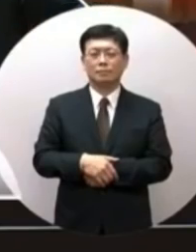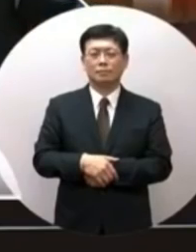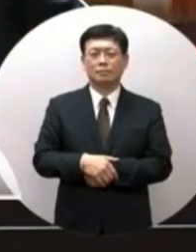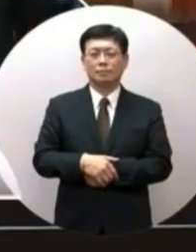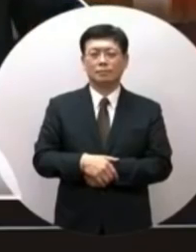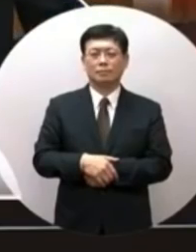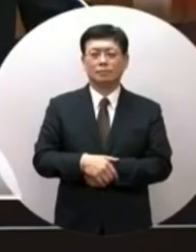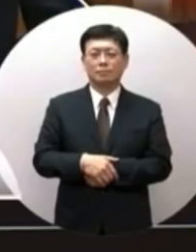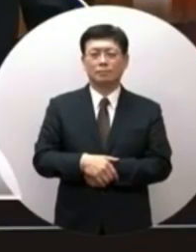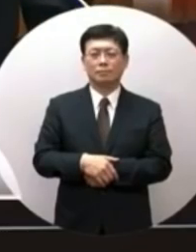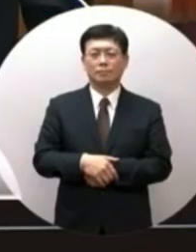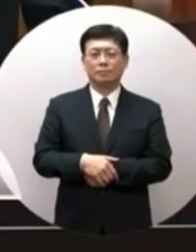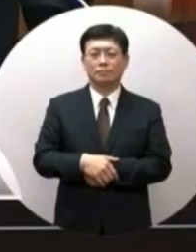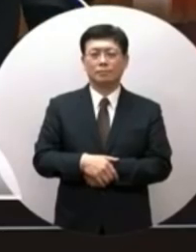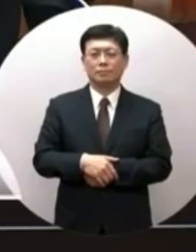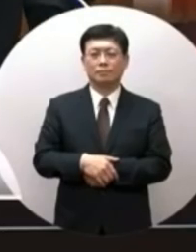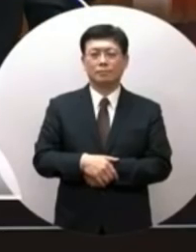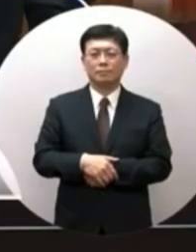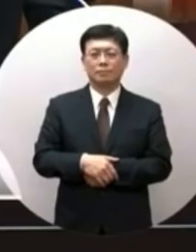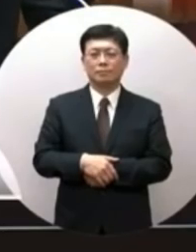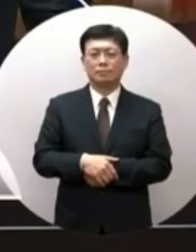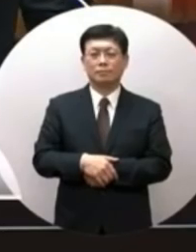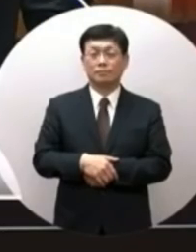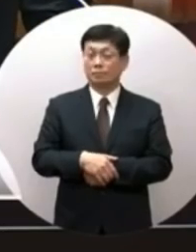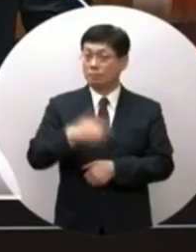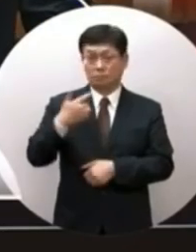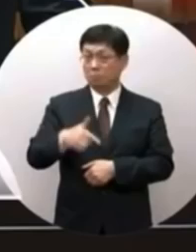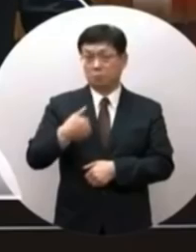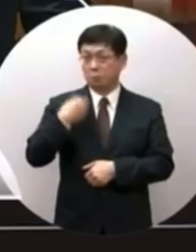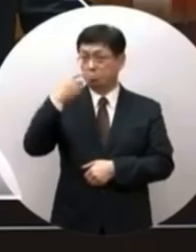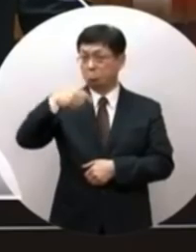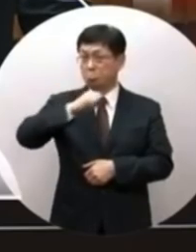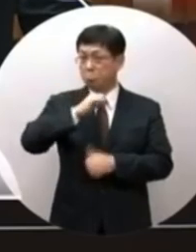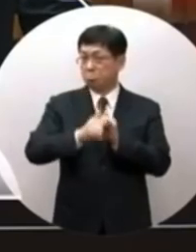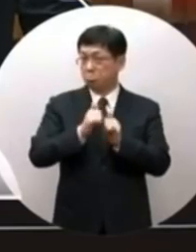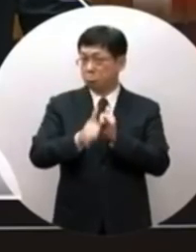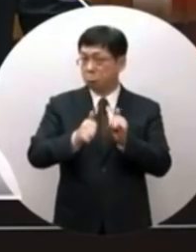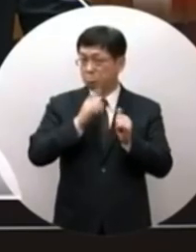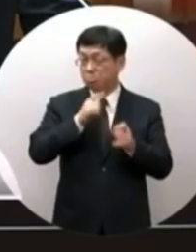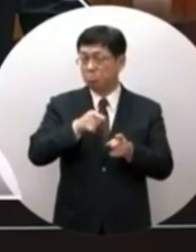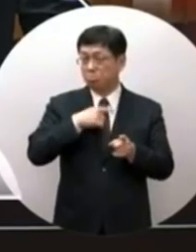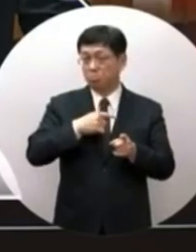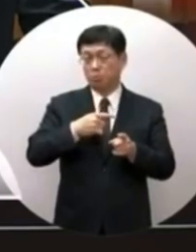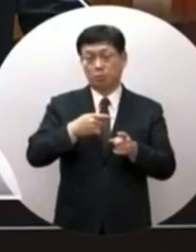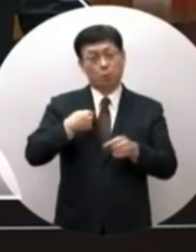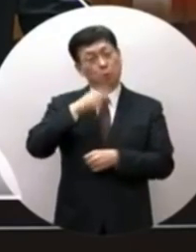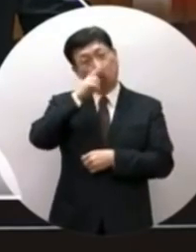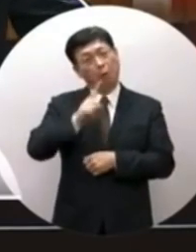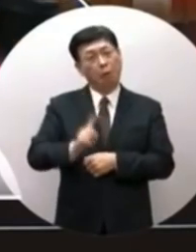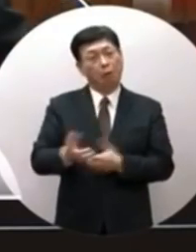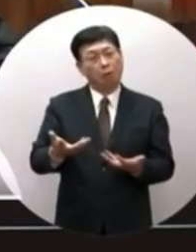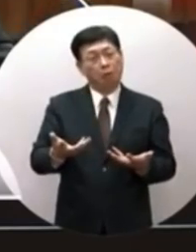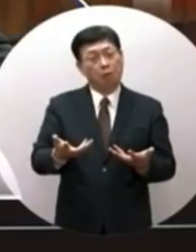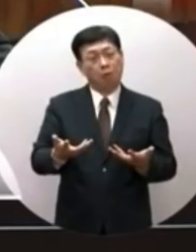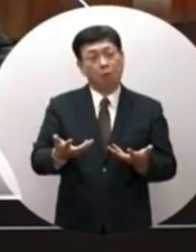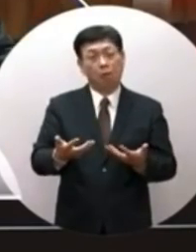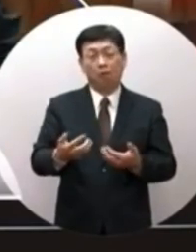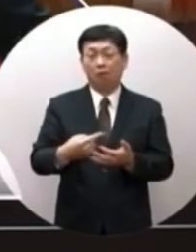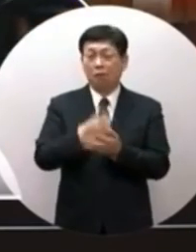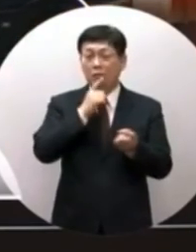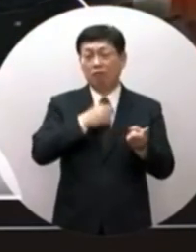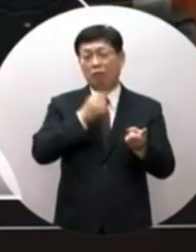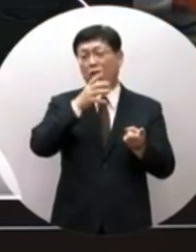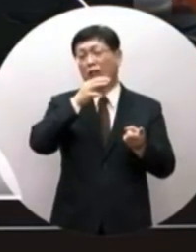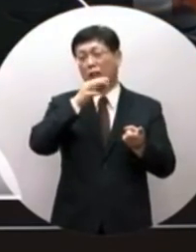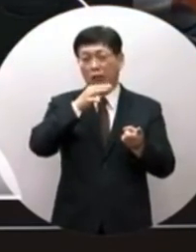啊若好诶。对咱好意见，咱捡起来。 我感觉这台湾的社会文化，哦，合作有之。迄干了出